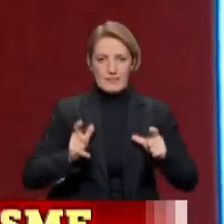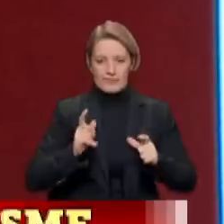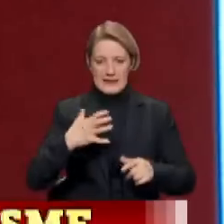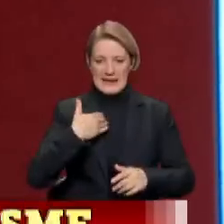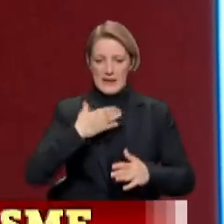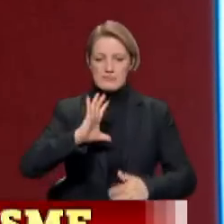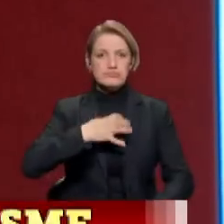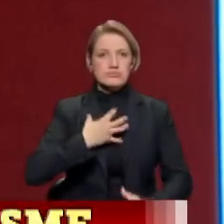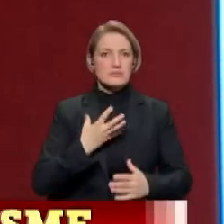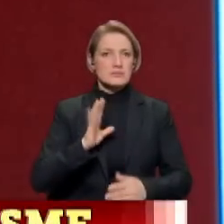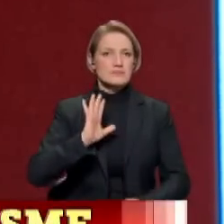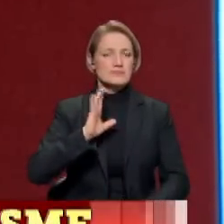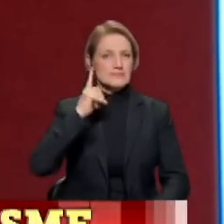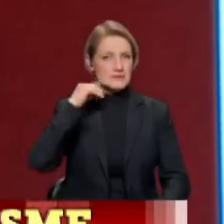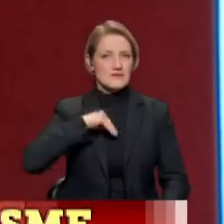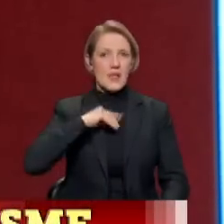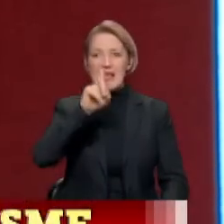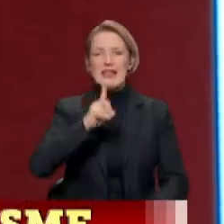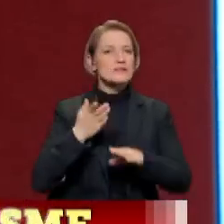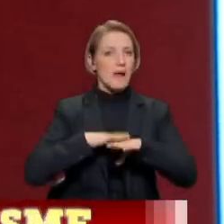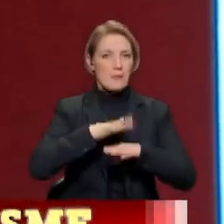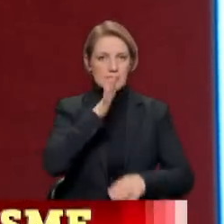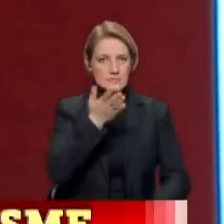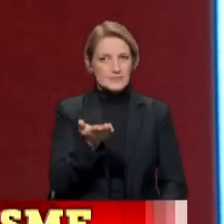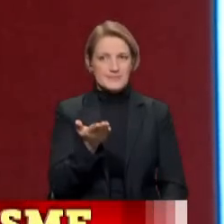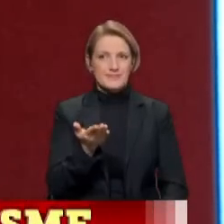mülkü zanneden ilk ne yaparmış?